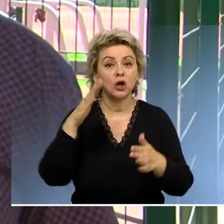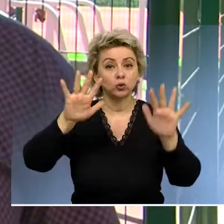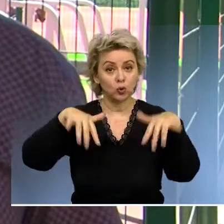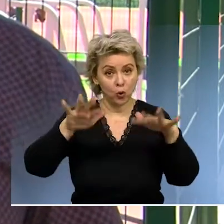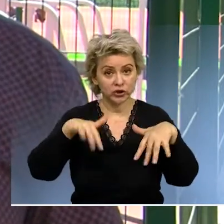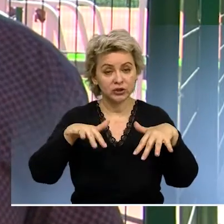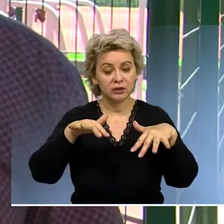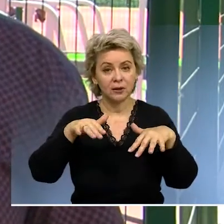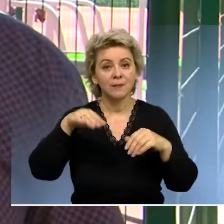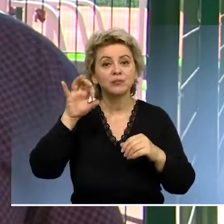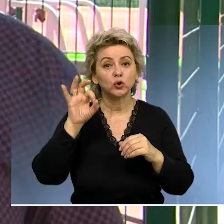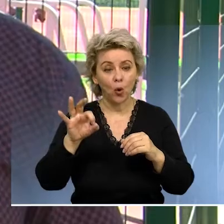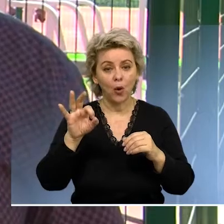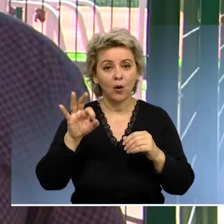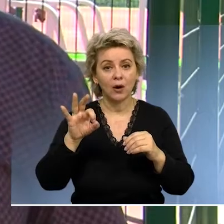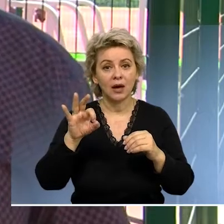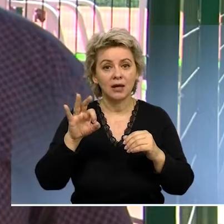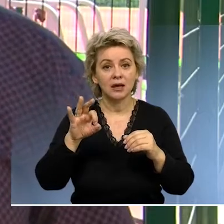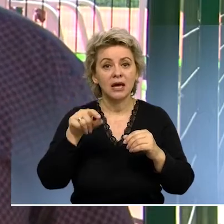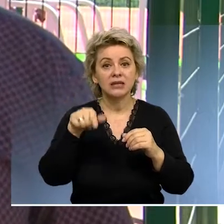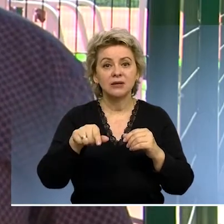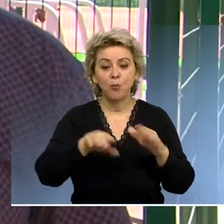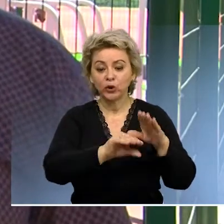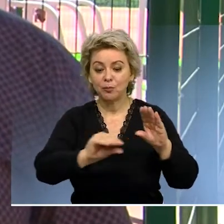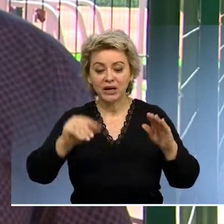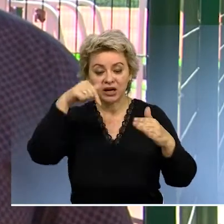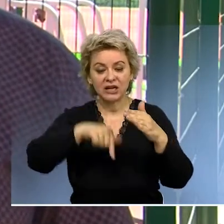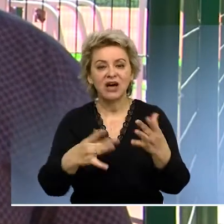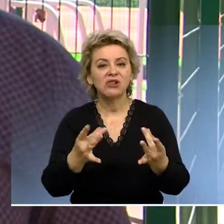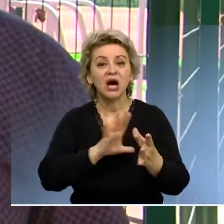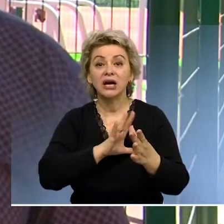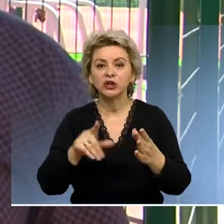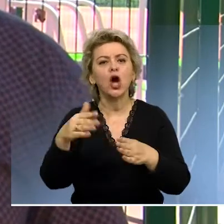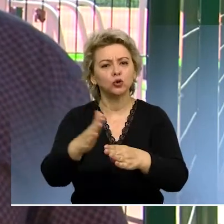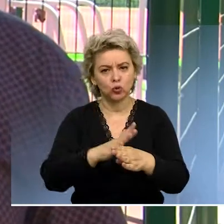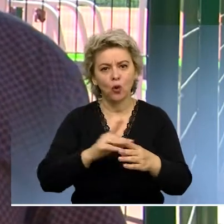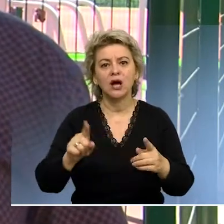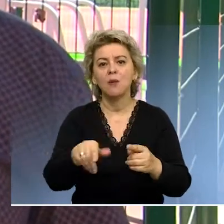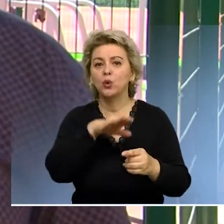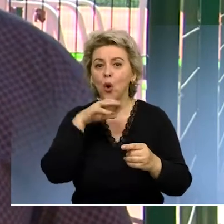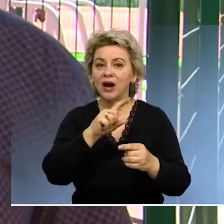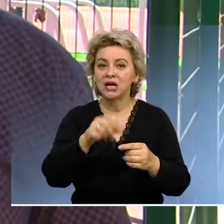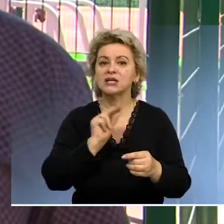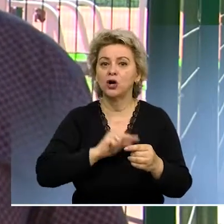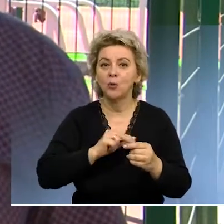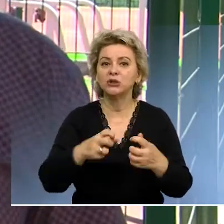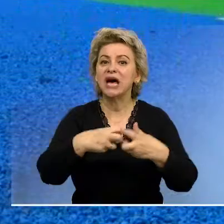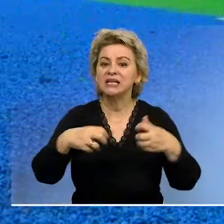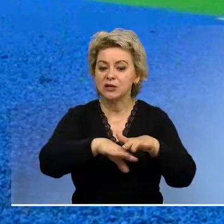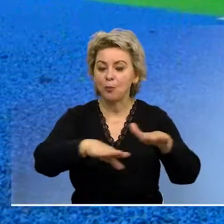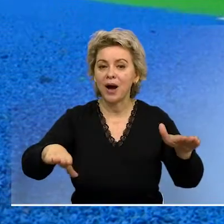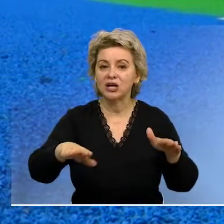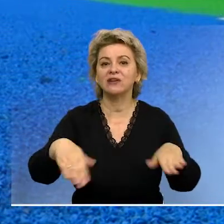хорошо? Значит, когда идет дождь, то влага не затекает под покрытие, и оно становится долговечнее, ну, несколько